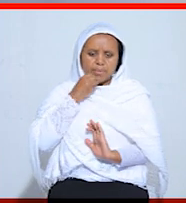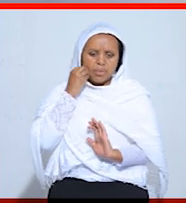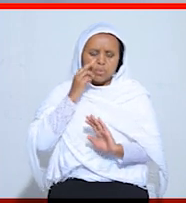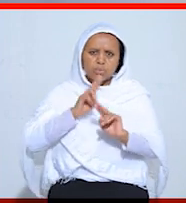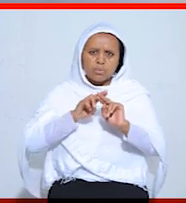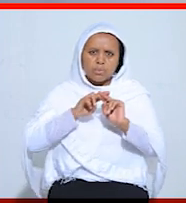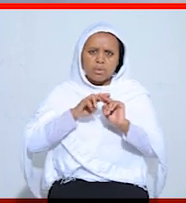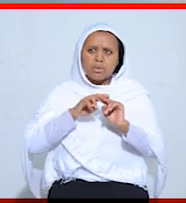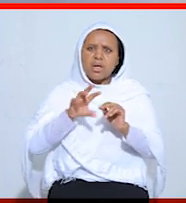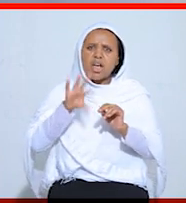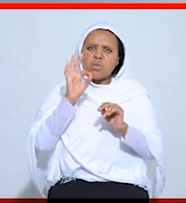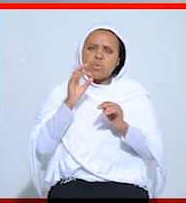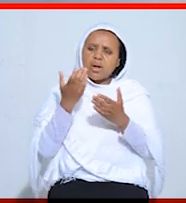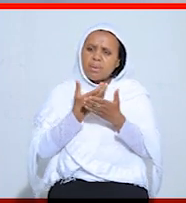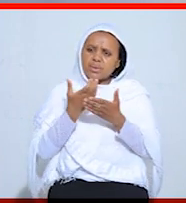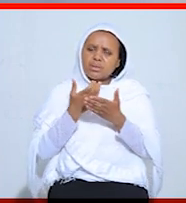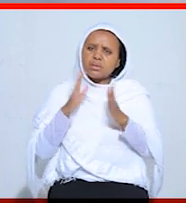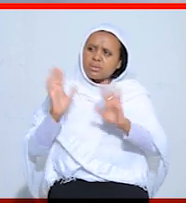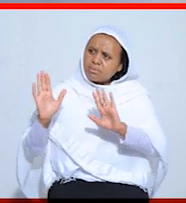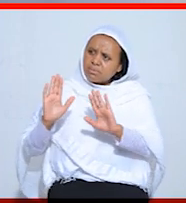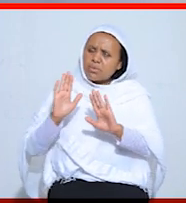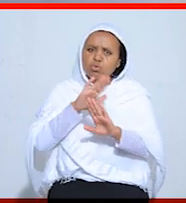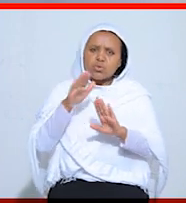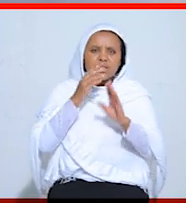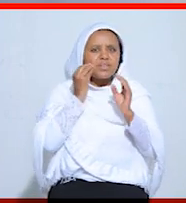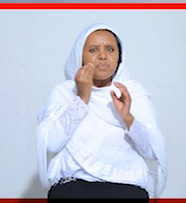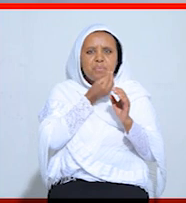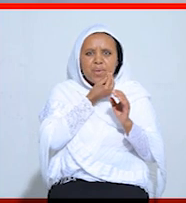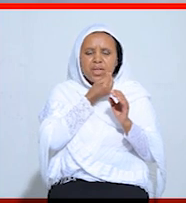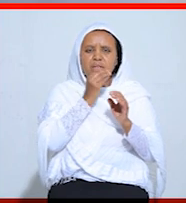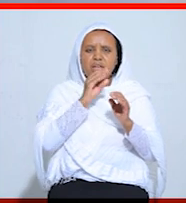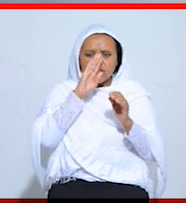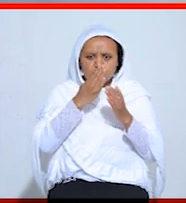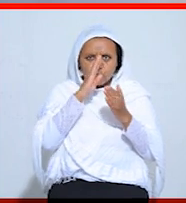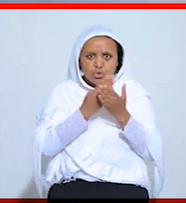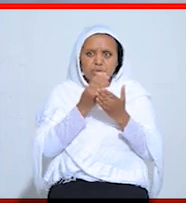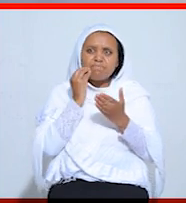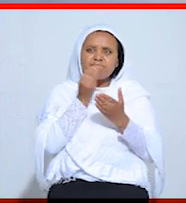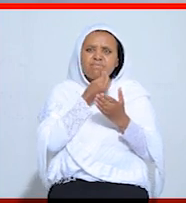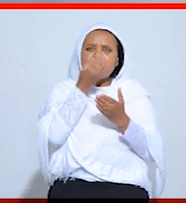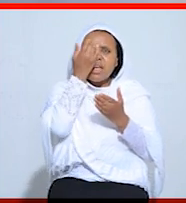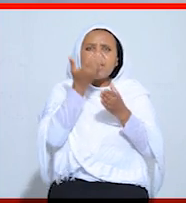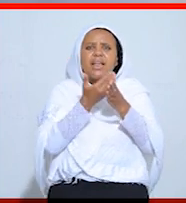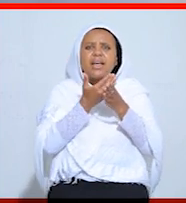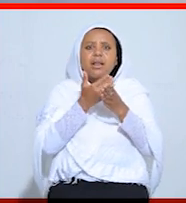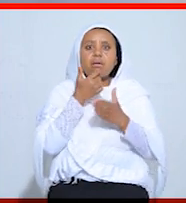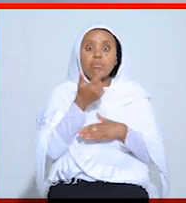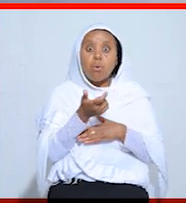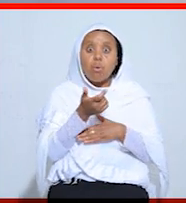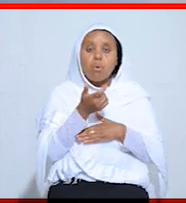ብለህ ያፈራኸውን ሀብት ተሰናብተኸኝ ልጆቼን ስሜ የልጅ ልጆቼን ተሰናብቼን እንዳልሄድ ለምን ከለከልከኝ